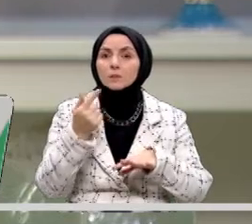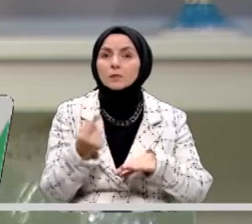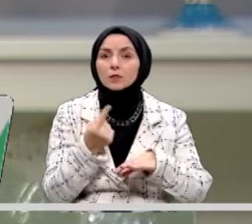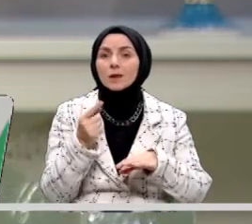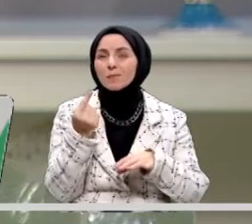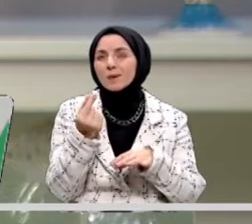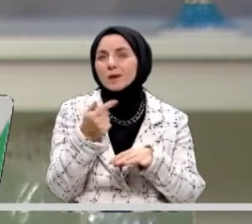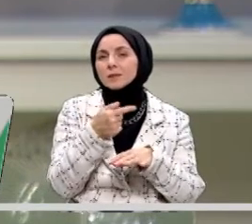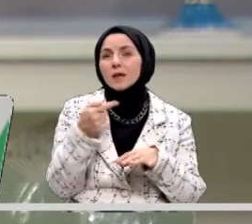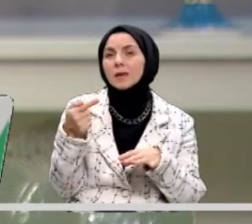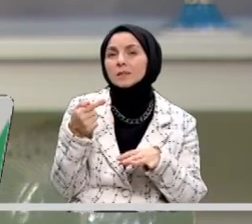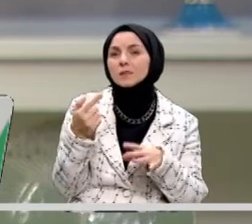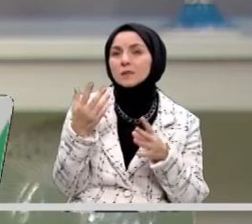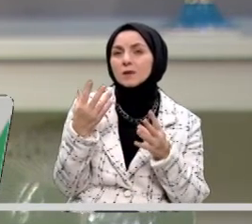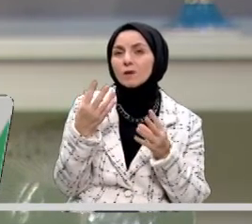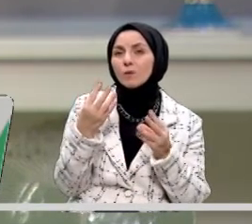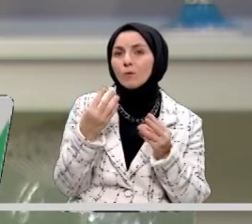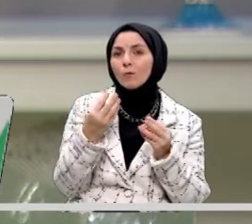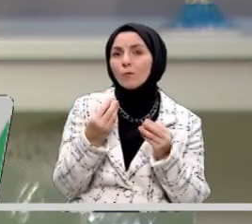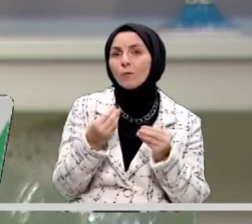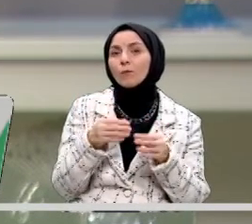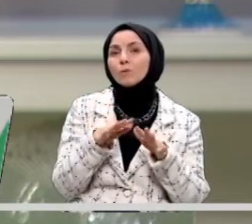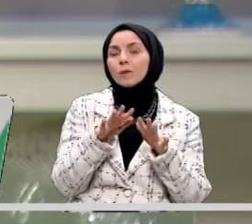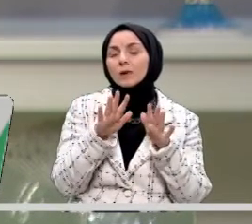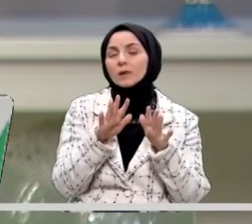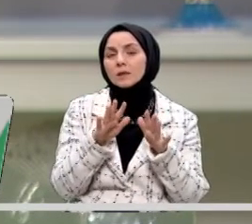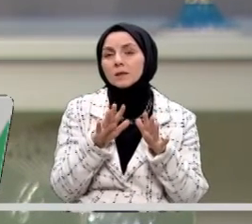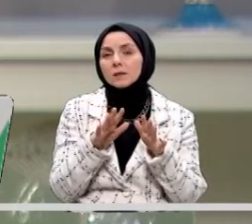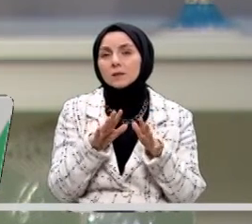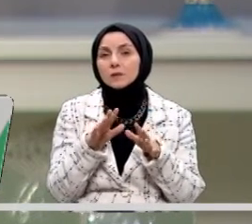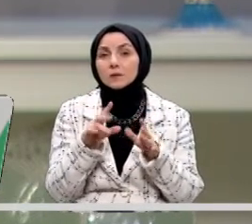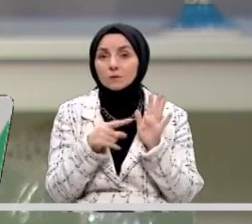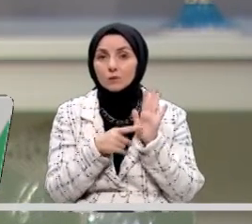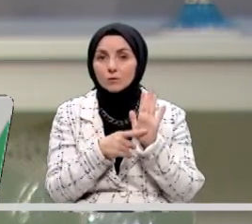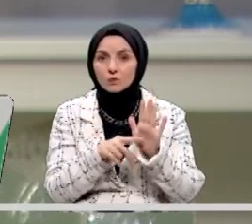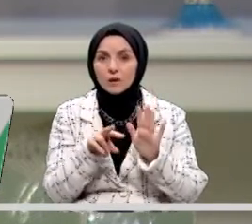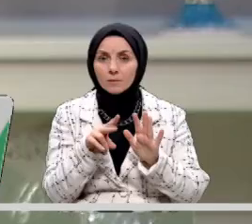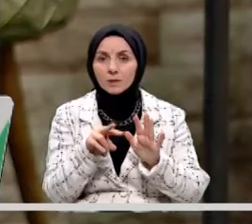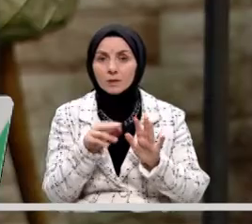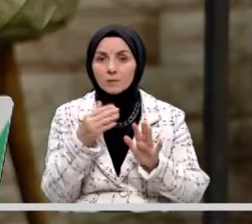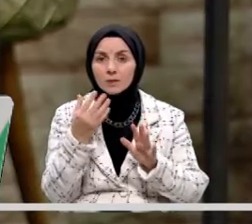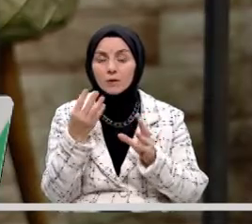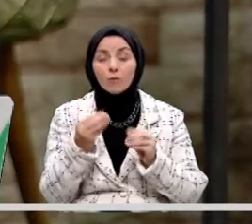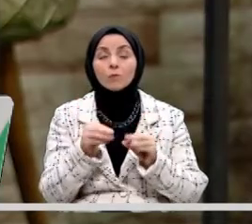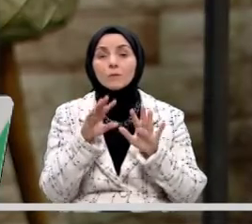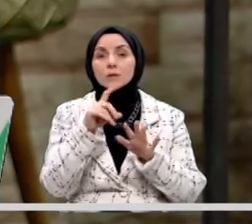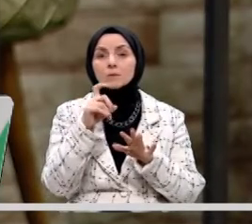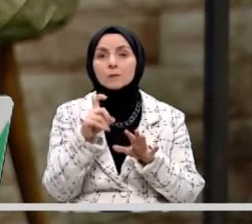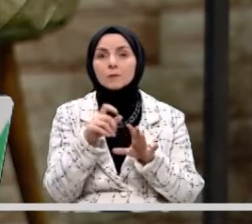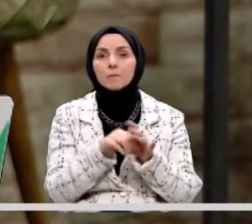yani olmayanı odaklanmak gibi Sanki çocuğun Hani başaramadığı noktaya böyle parmak işareti yapıyormuş gibi olmaz mı